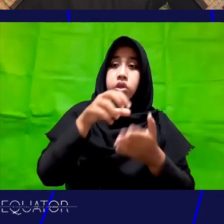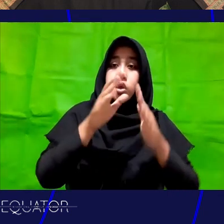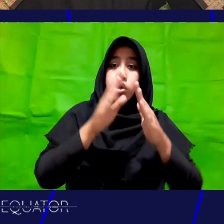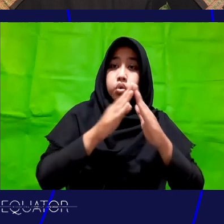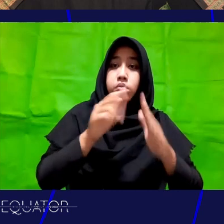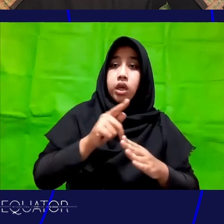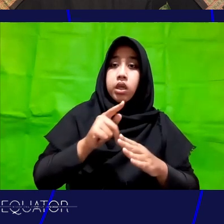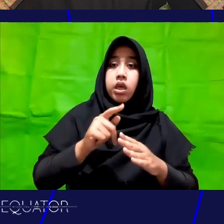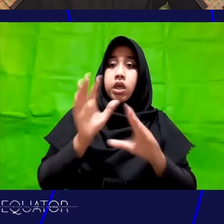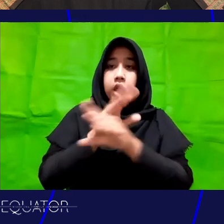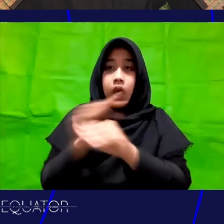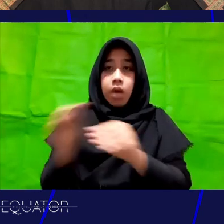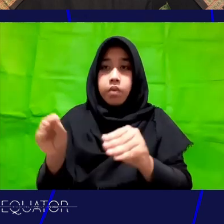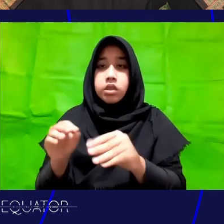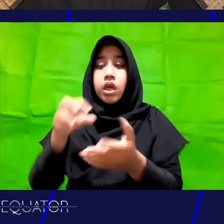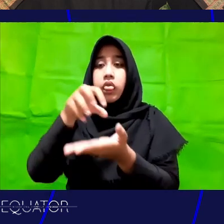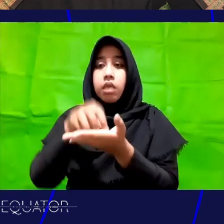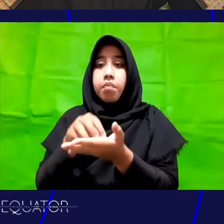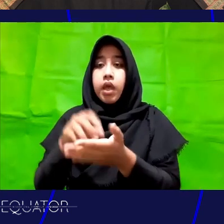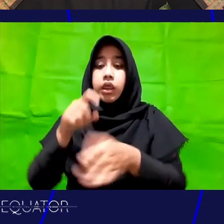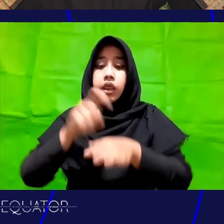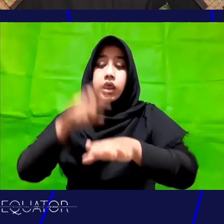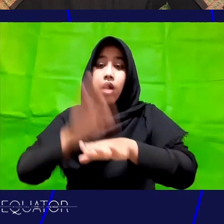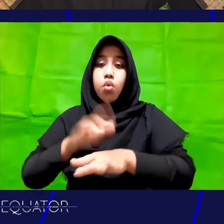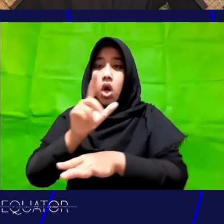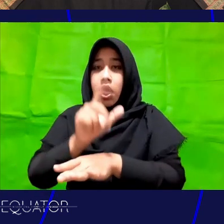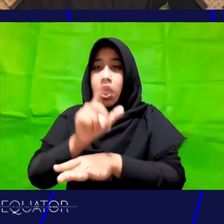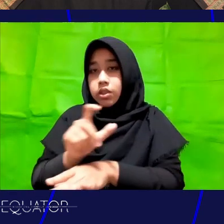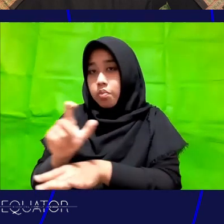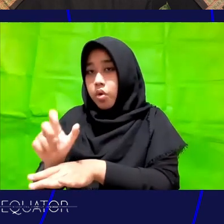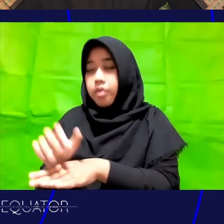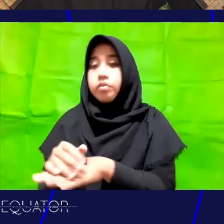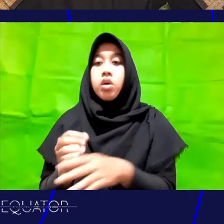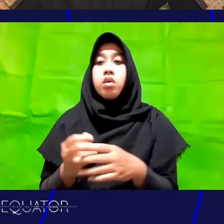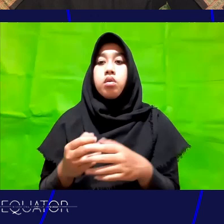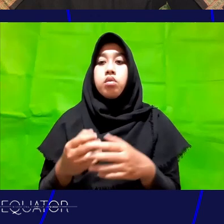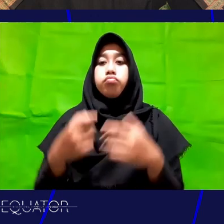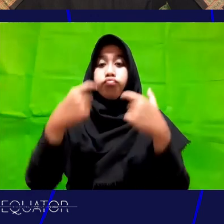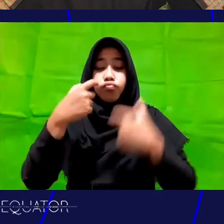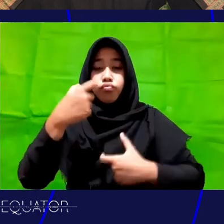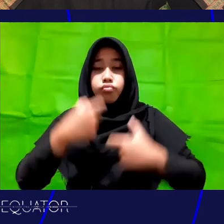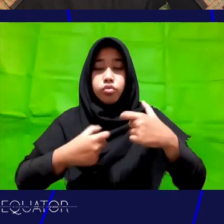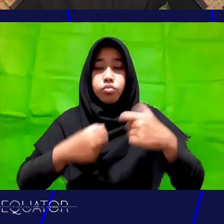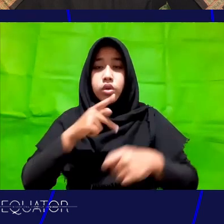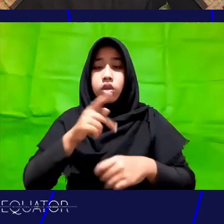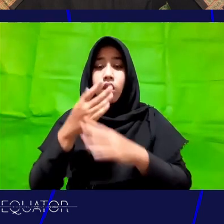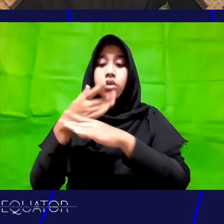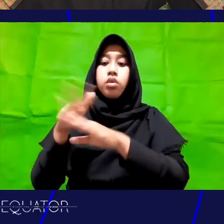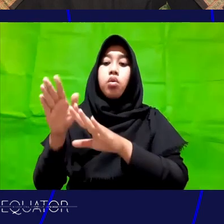gitu. Bahkan tubuh kita ditolak untuk residensi virus COVID-19 gitu. Kita nggak mau.